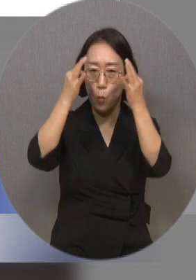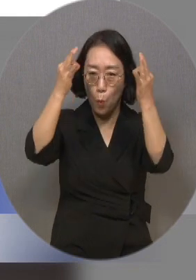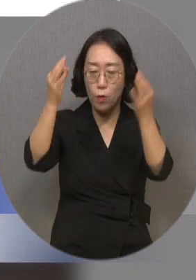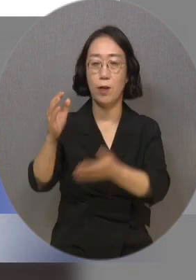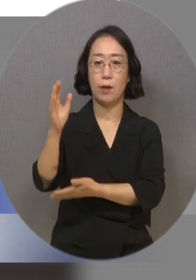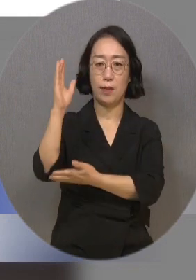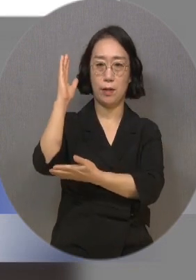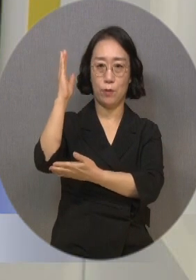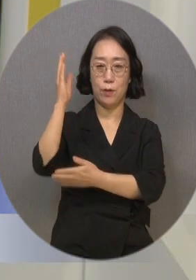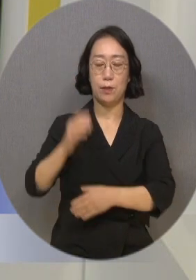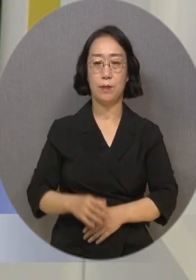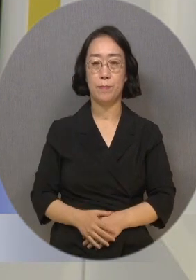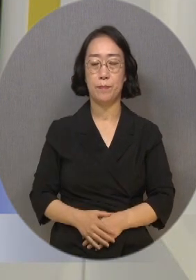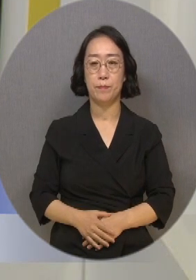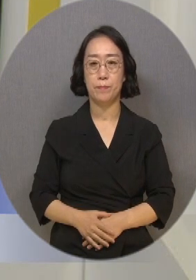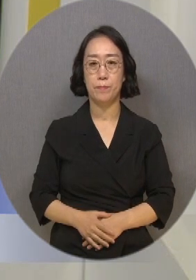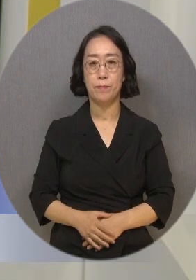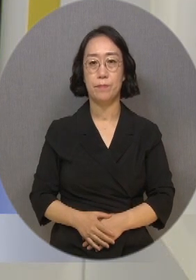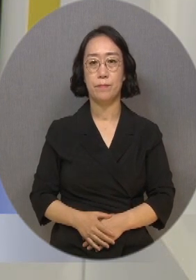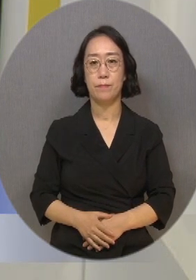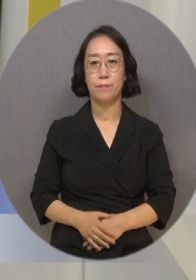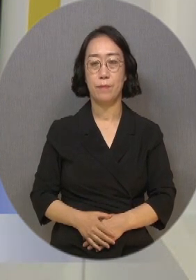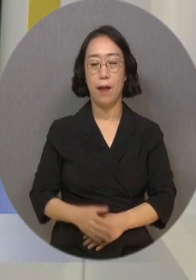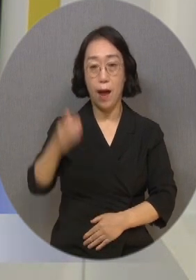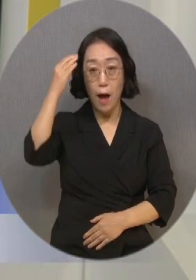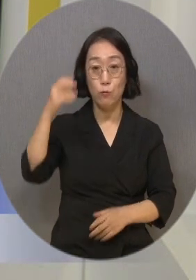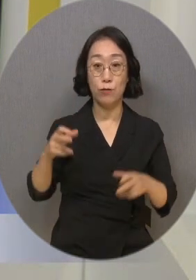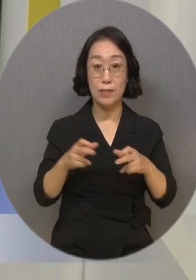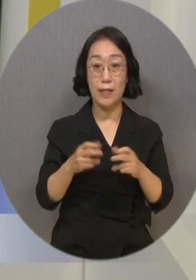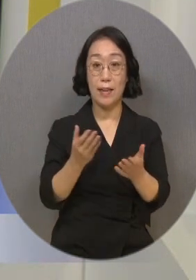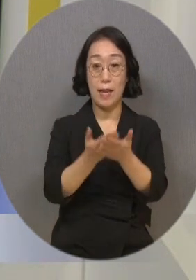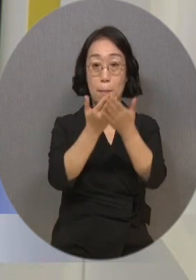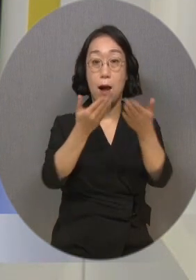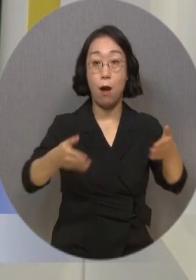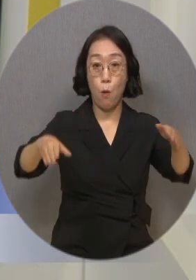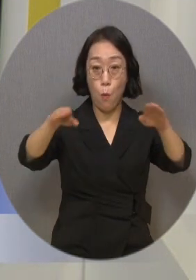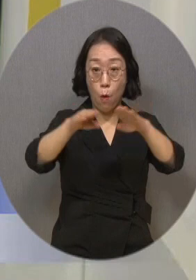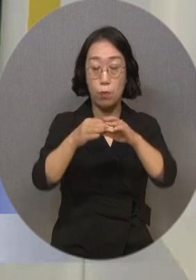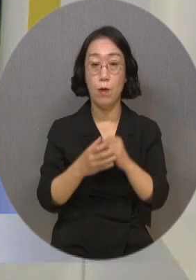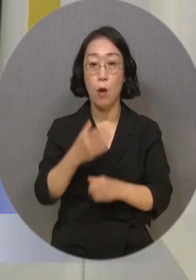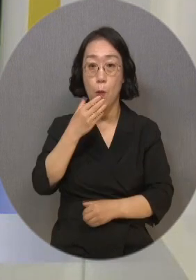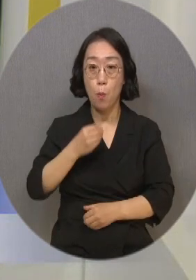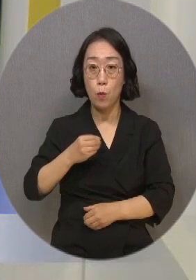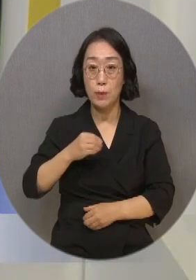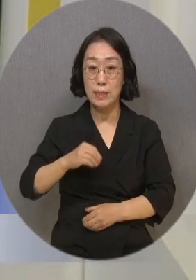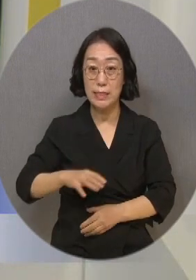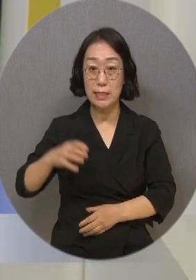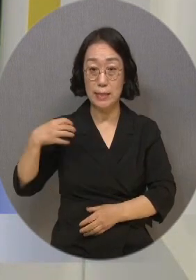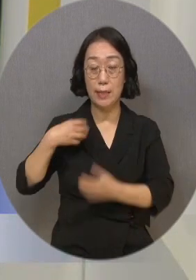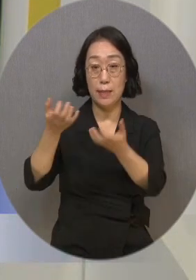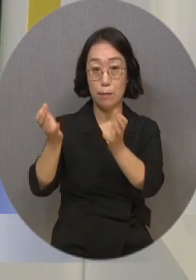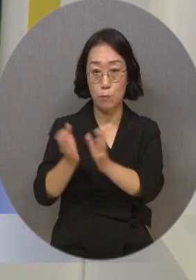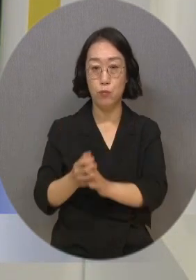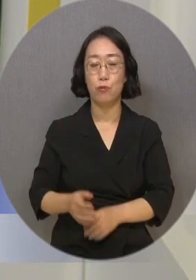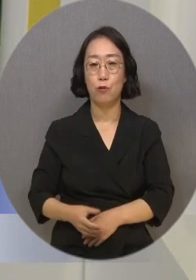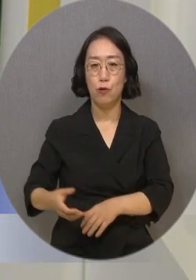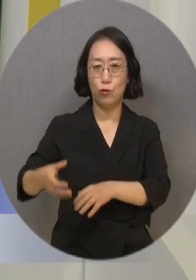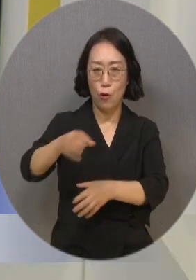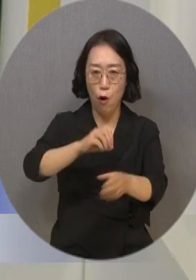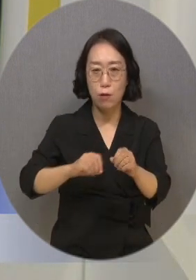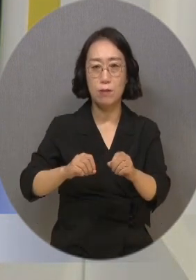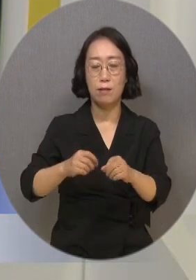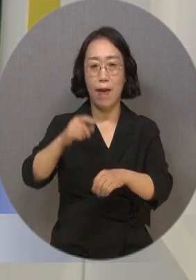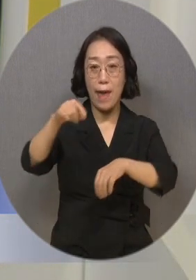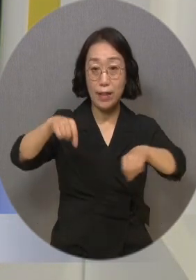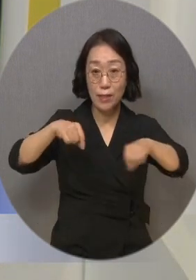밝혔습니다 다음 뉴스는 한국장행개발원이 보건복지부주관 2023년 적극 행정 우수